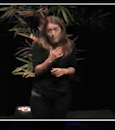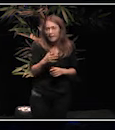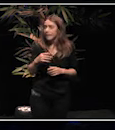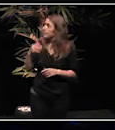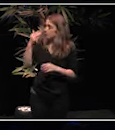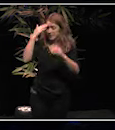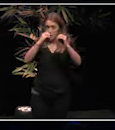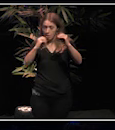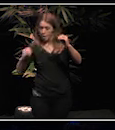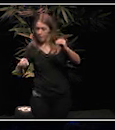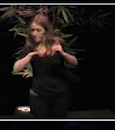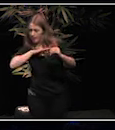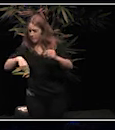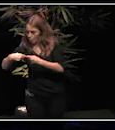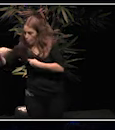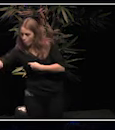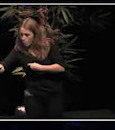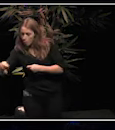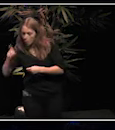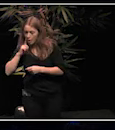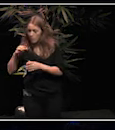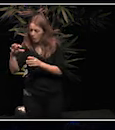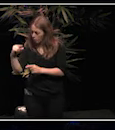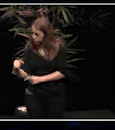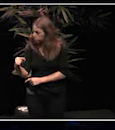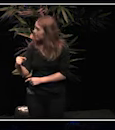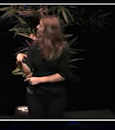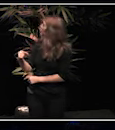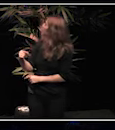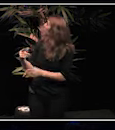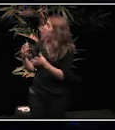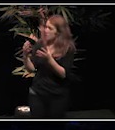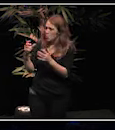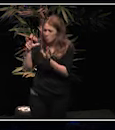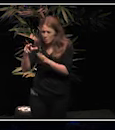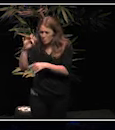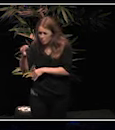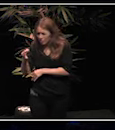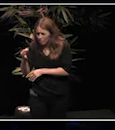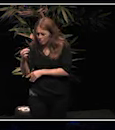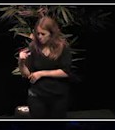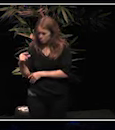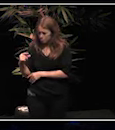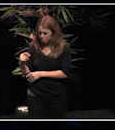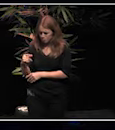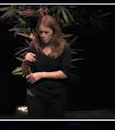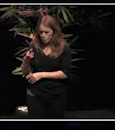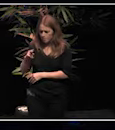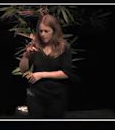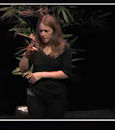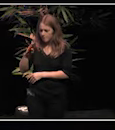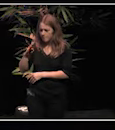question suivante, c'est pourquoi? Pourquoi on est à 8% de femmes au départ de l'UTMB?